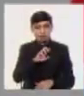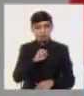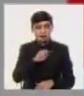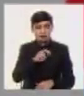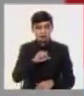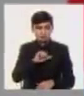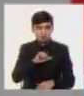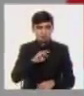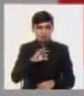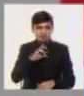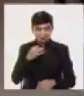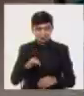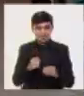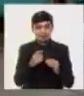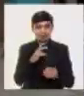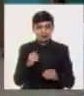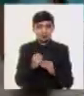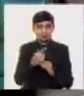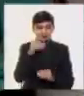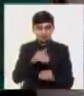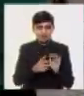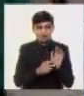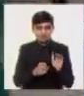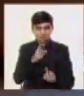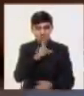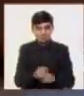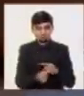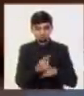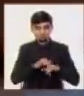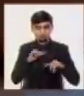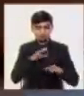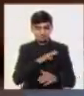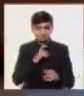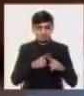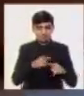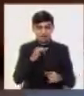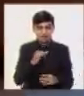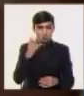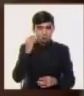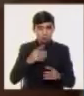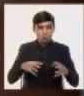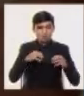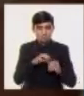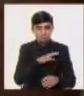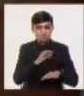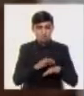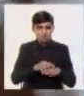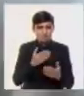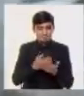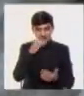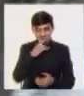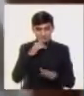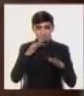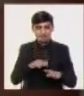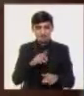сутки сразу на 11 800 человек и значительно превысило общее число болеющих на сегодняшний день